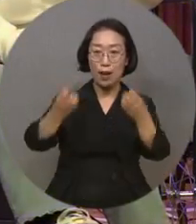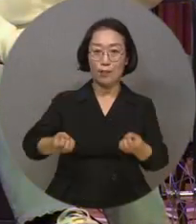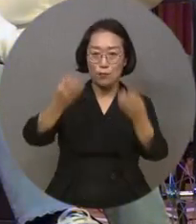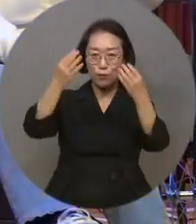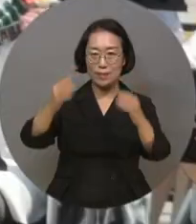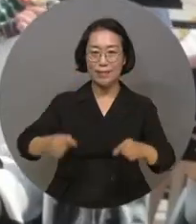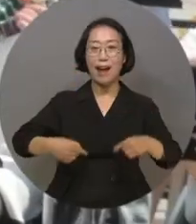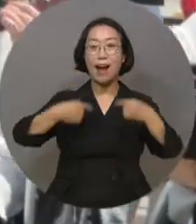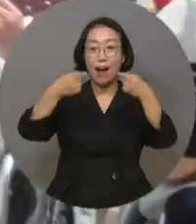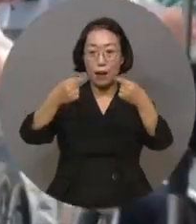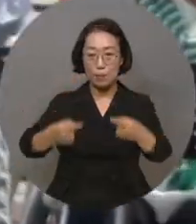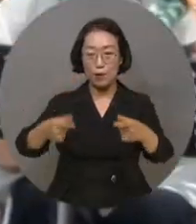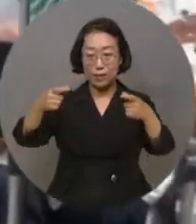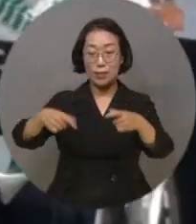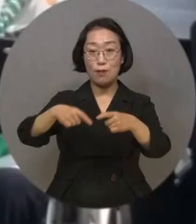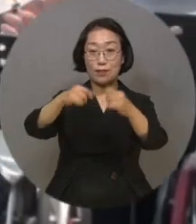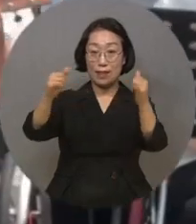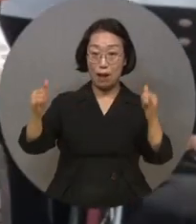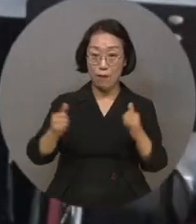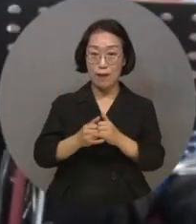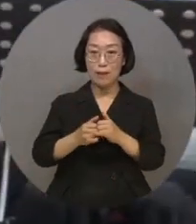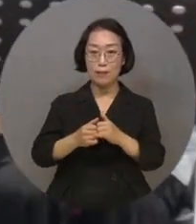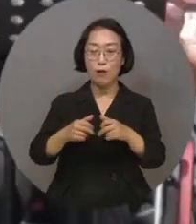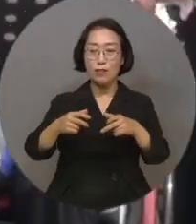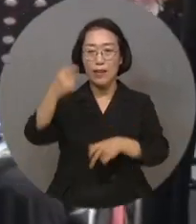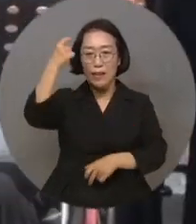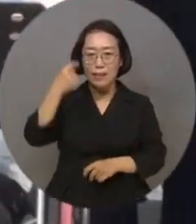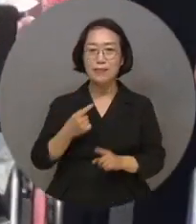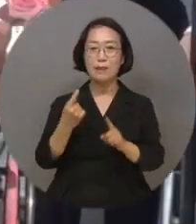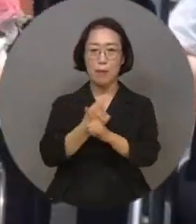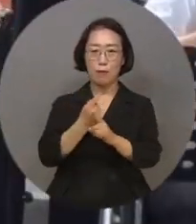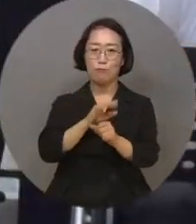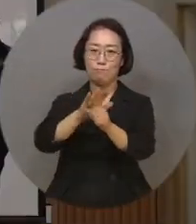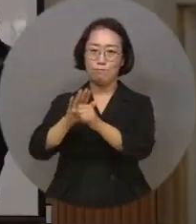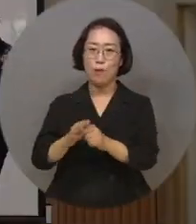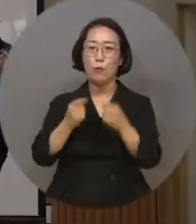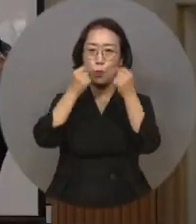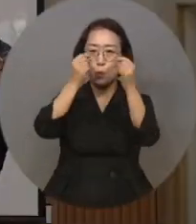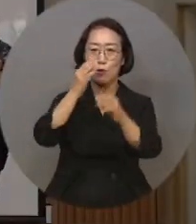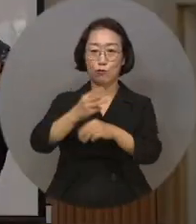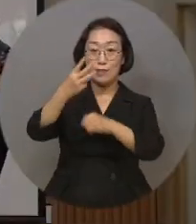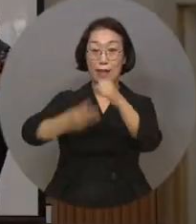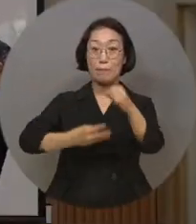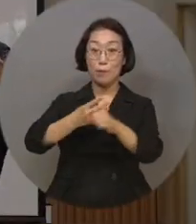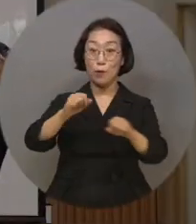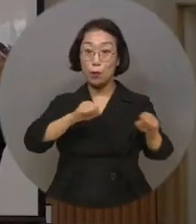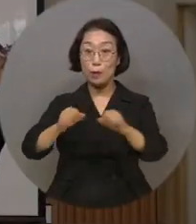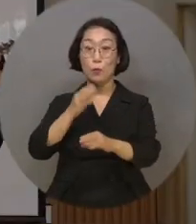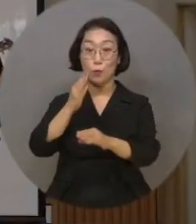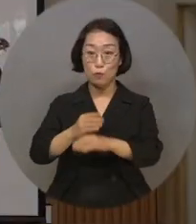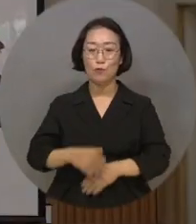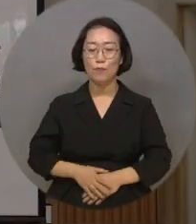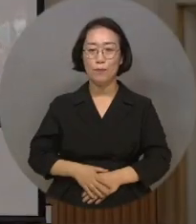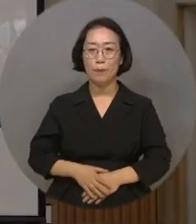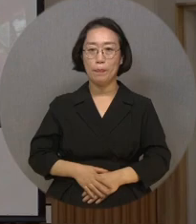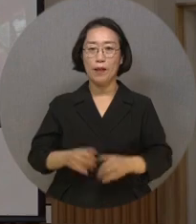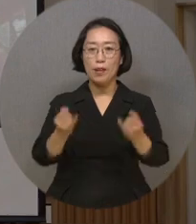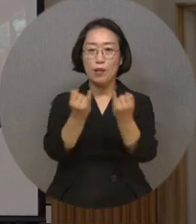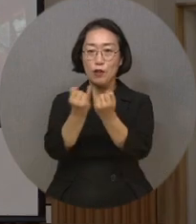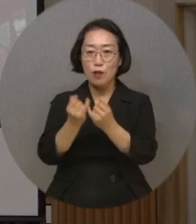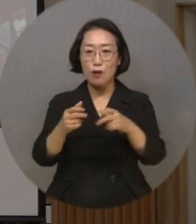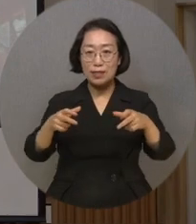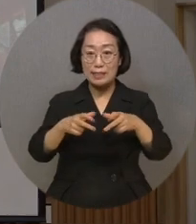참여하며 지역사회에서 장애 인식 개선 활동을 펼쳐왔습니다. 이제 3년 차인 다솜은 여성장애인